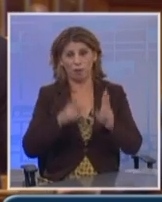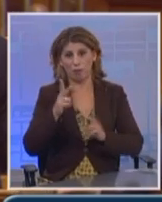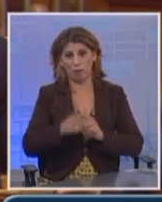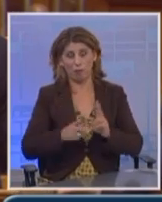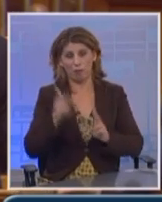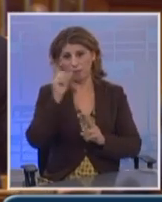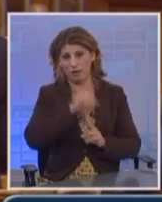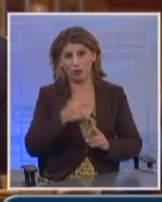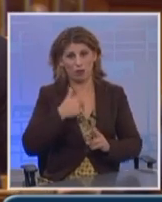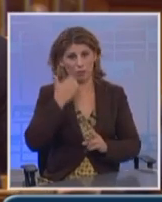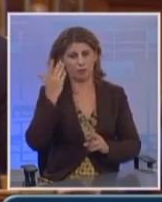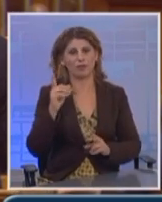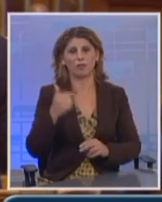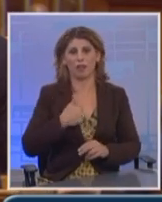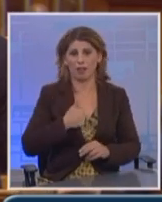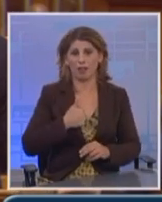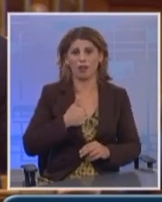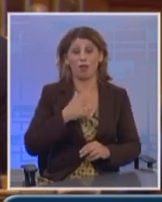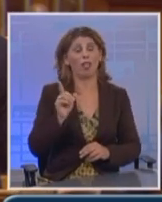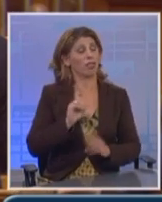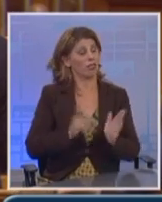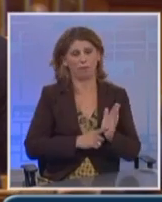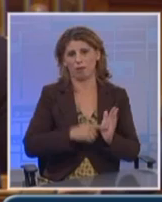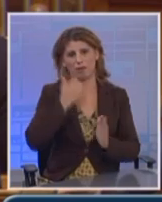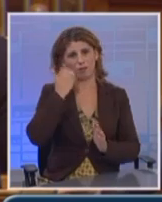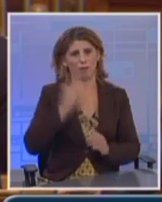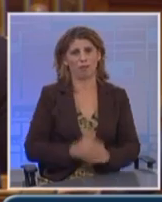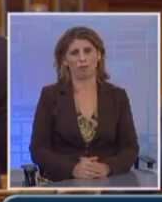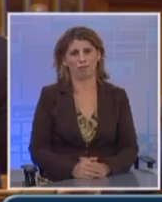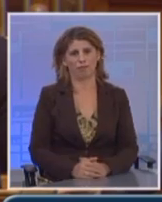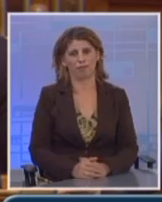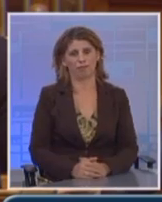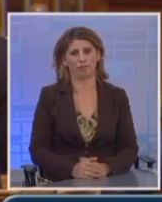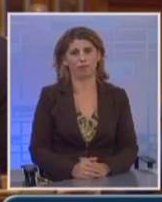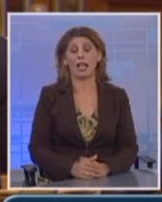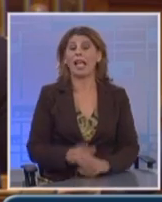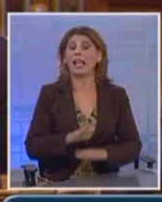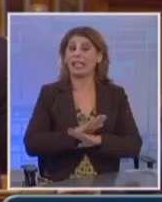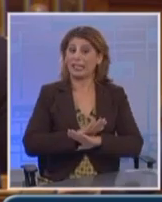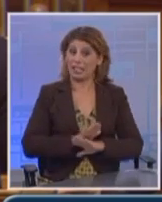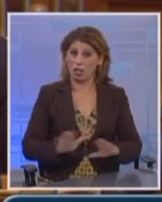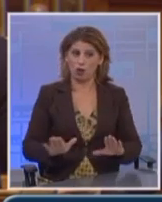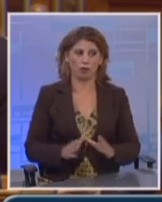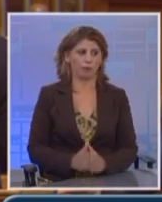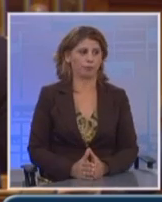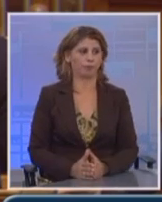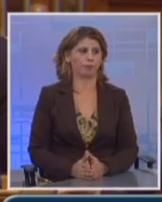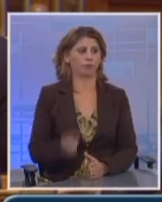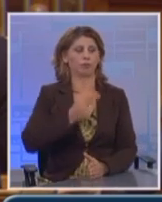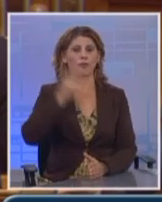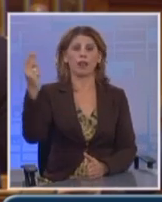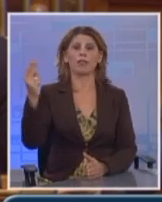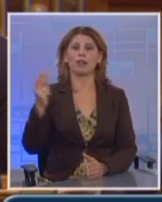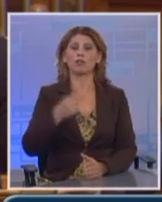ντρέπομαι. Όχι, κύριε Μητσοτάκη, δεν πρέπει εγώ να ντρέπομαι. Και κλείνω με το περιβόητο θέμα της